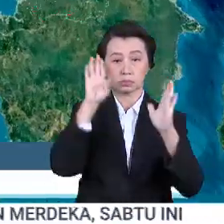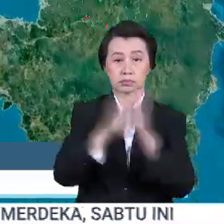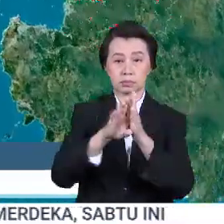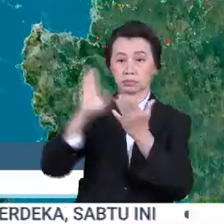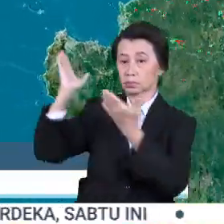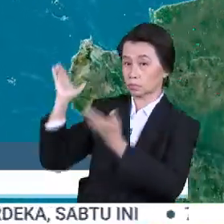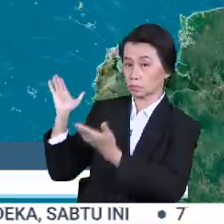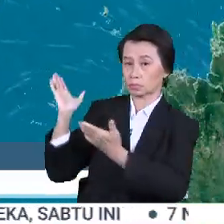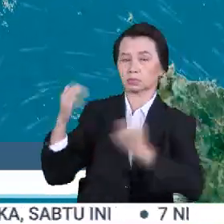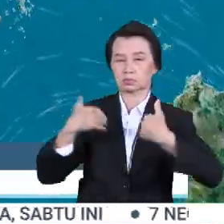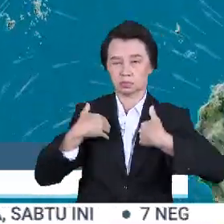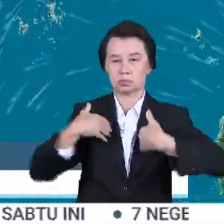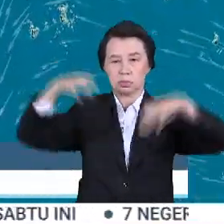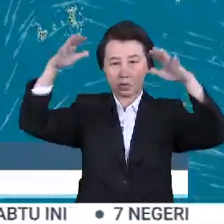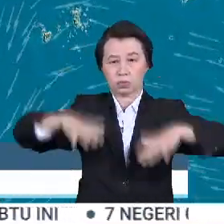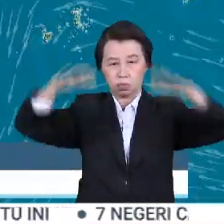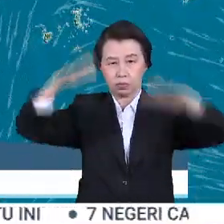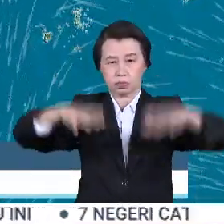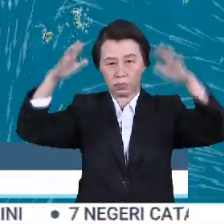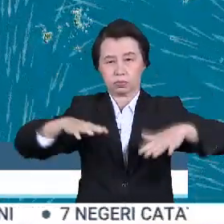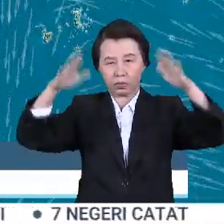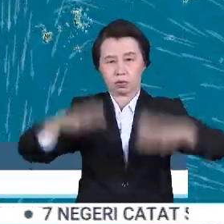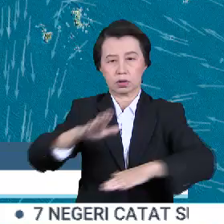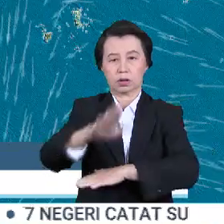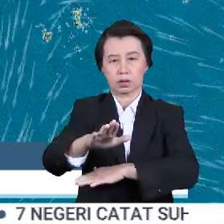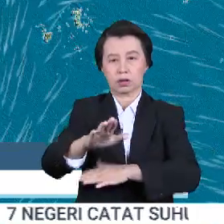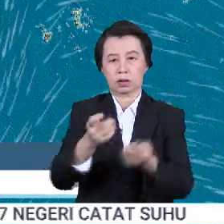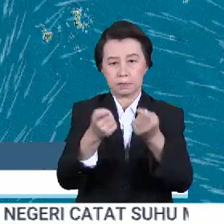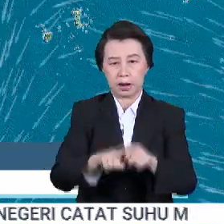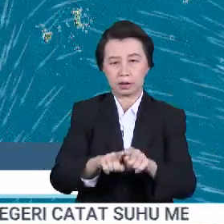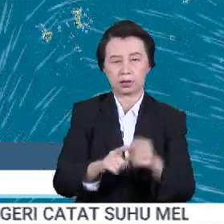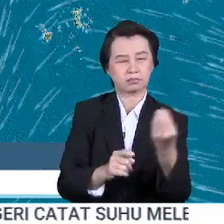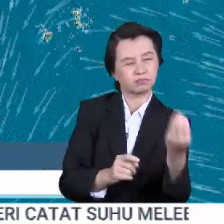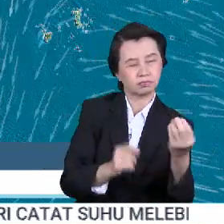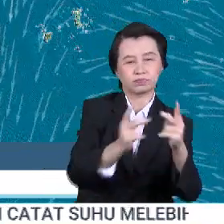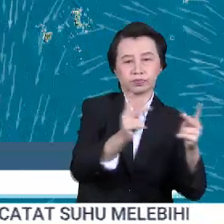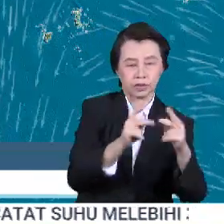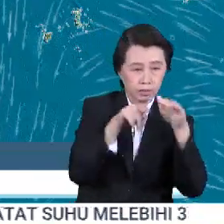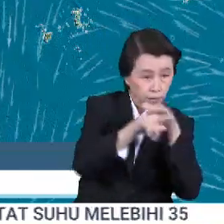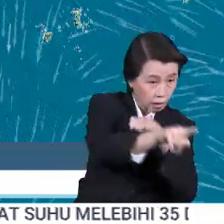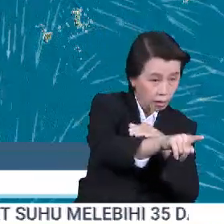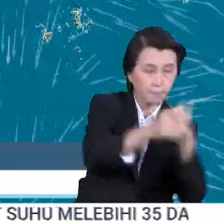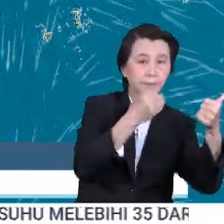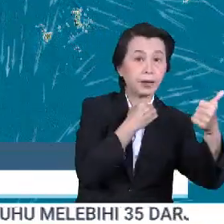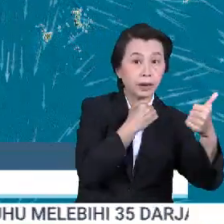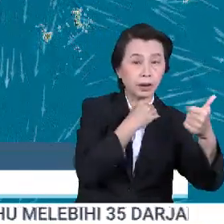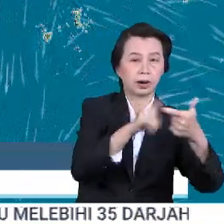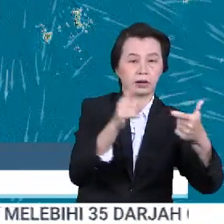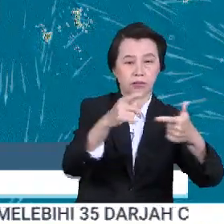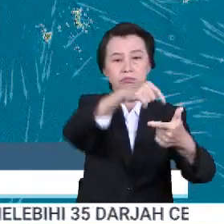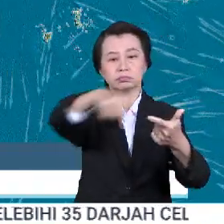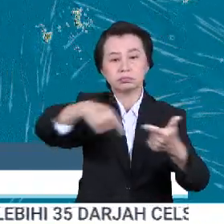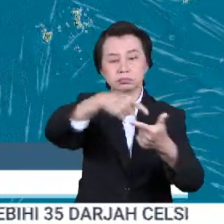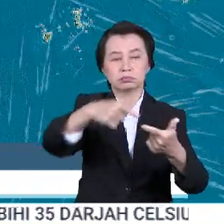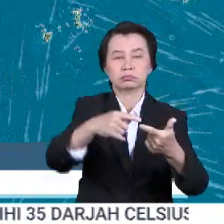cuaca hujan lebat dan ribut petir pada petang ini yang hanya berlaku di beberapa kawasan di sekitar pedalaman negeri Perak dan juga di sekitar